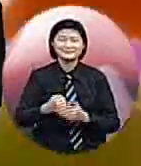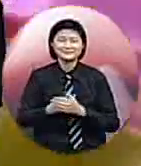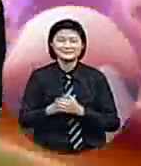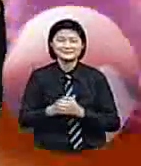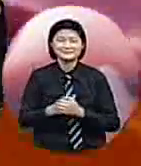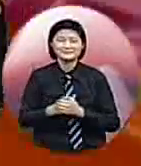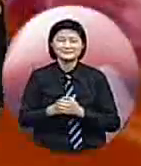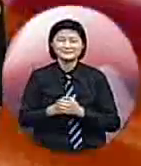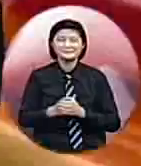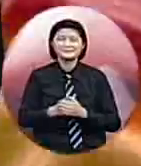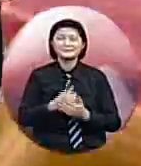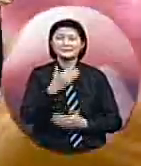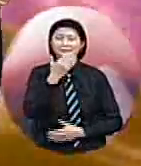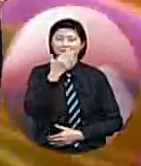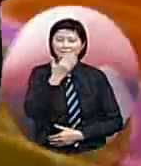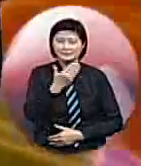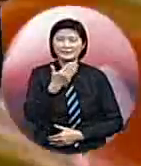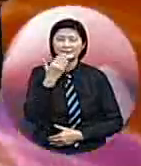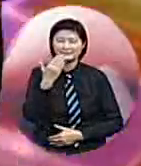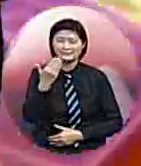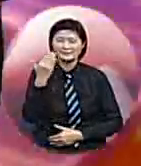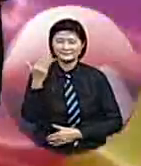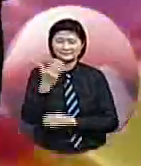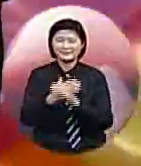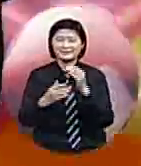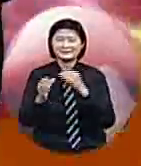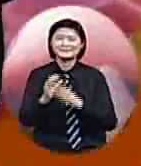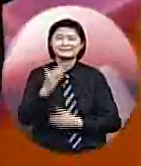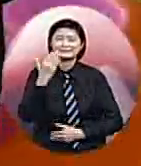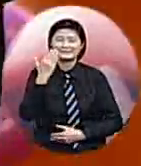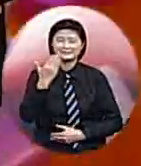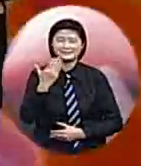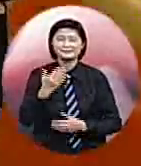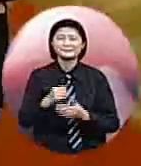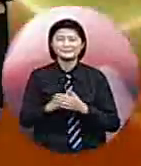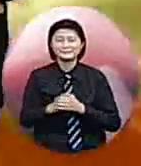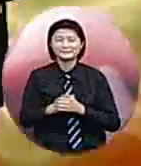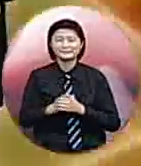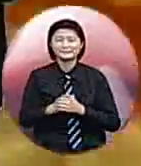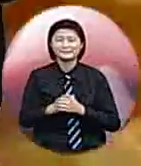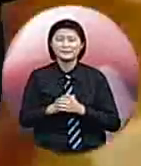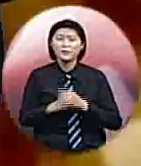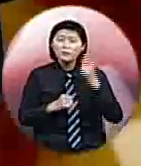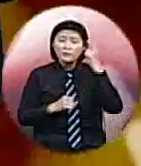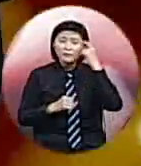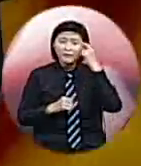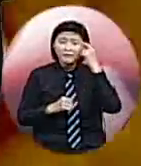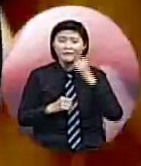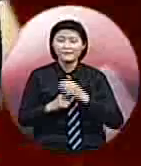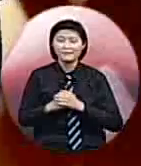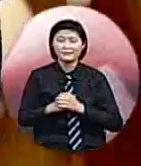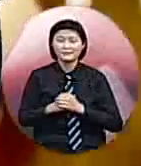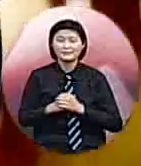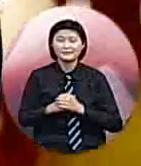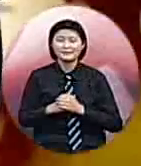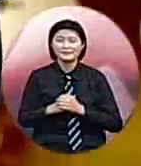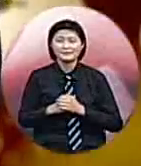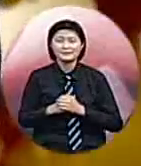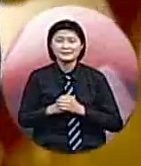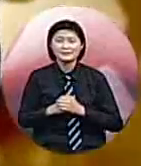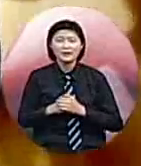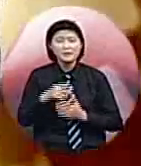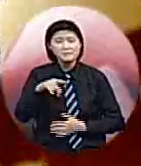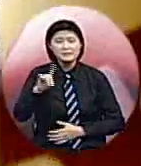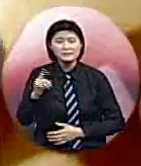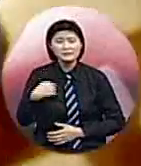주세요. 9점, 9점, 9점. 보너스 9점. 아니, 왜, 지금 저